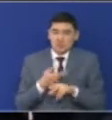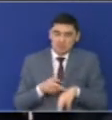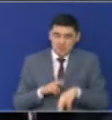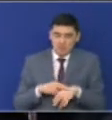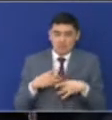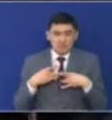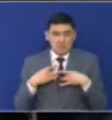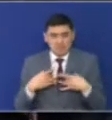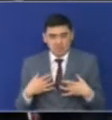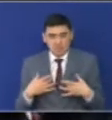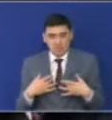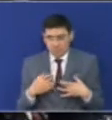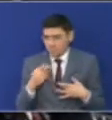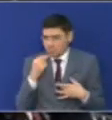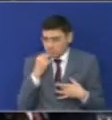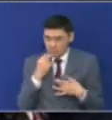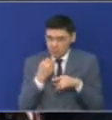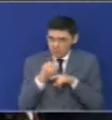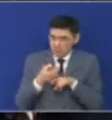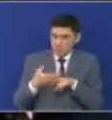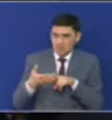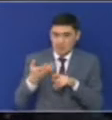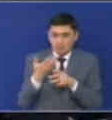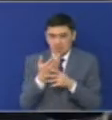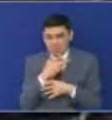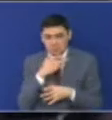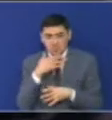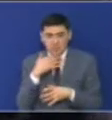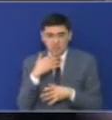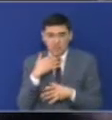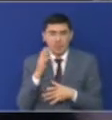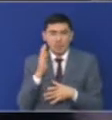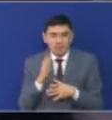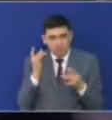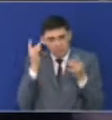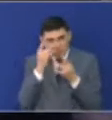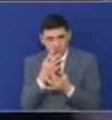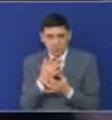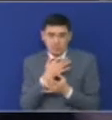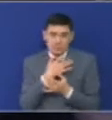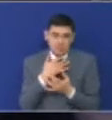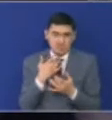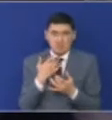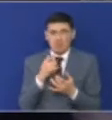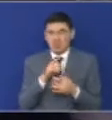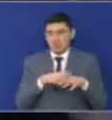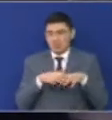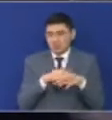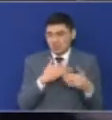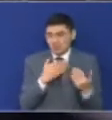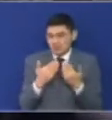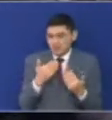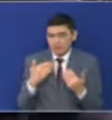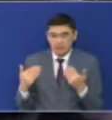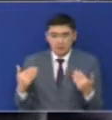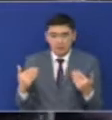Большое количество угощений, популяризация культуры, быта и обычая народа, населяющего Республики